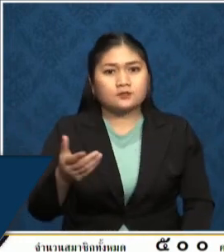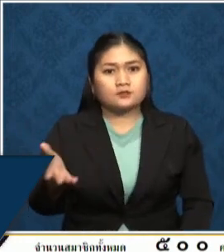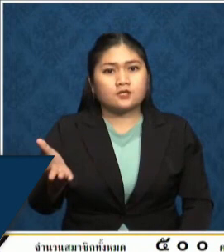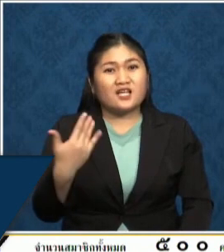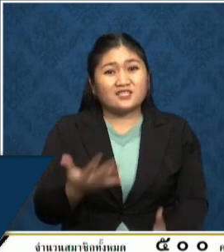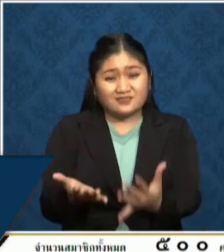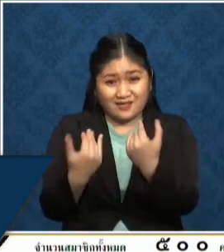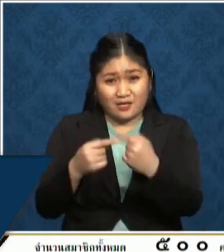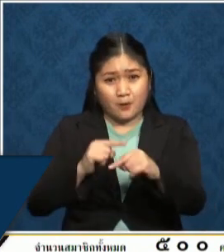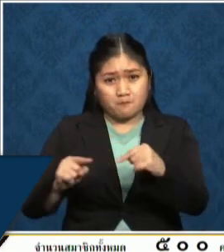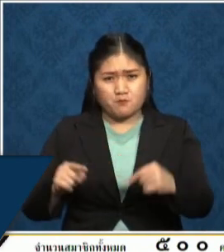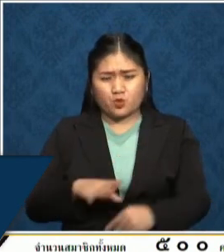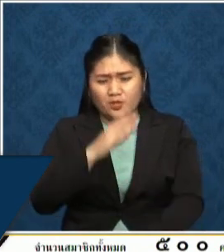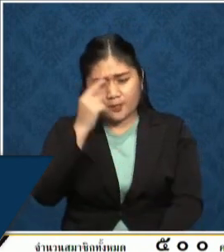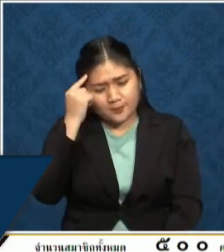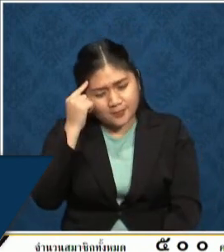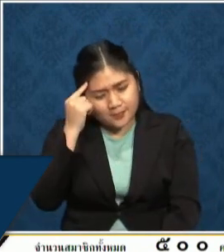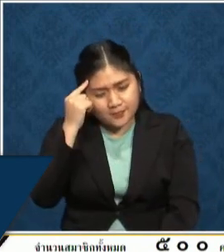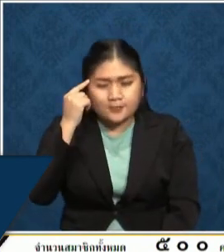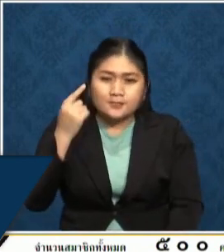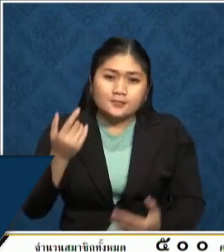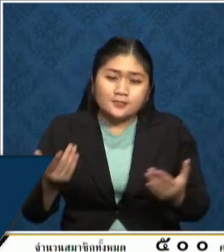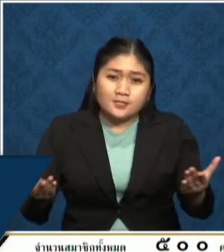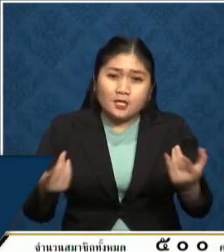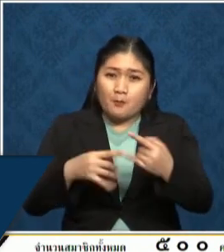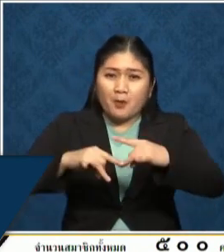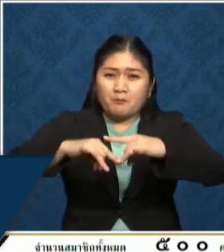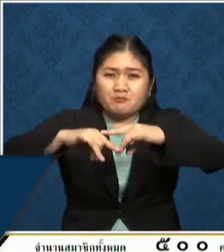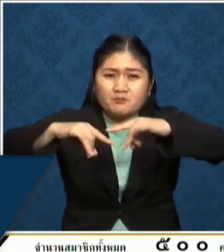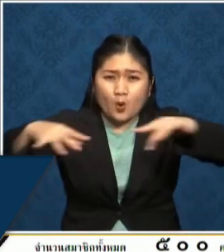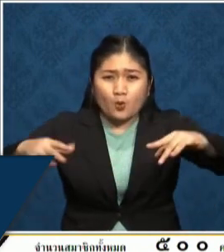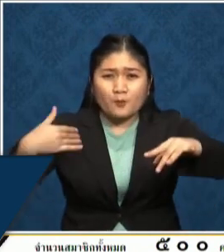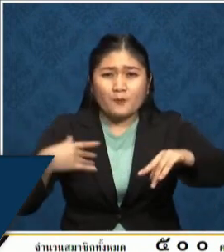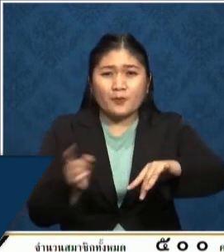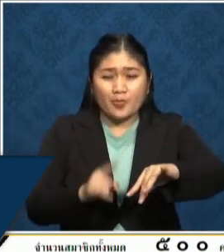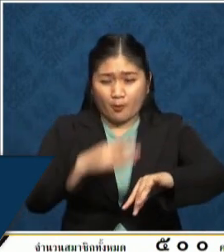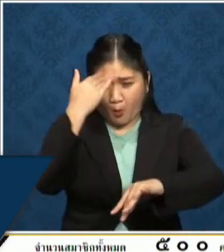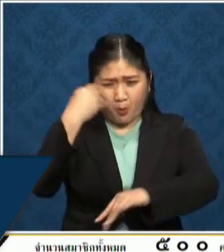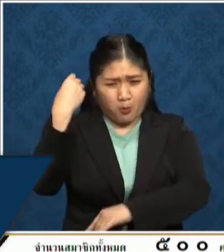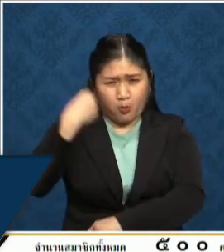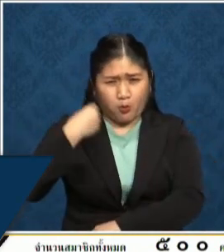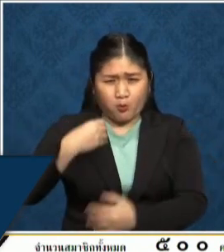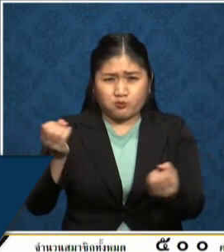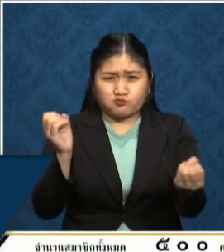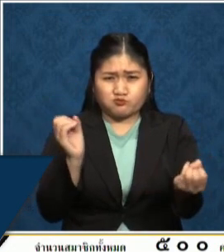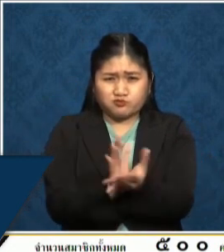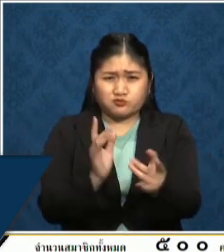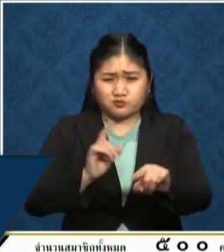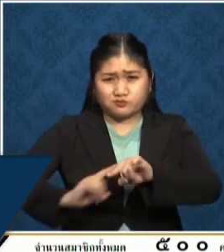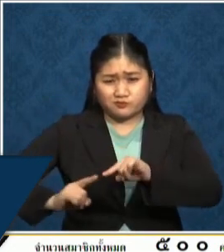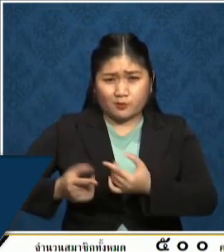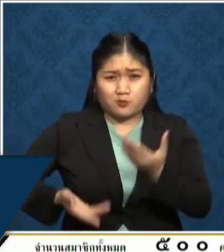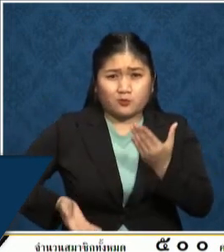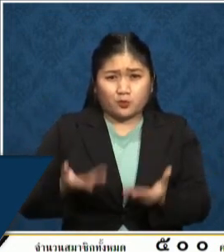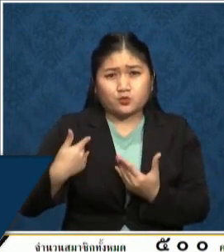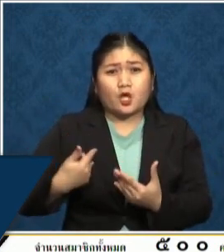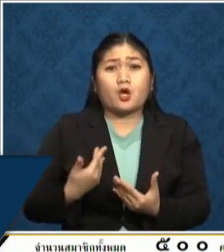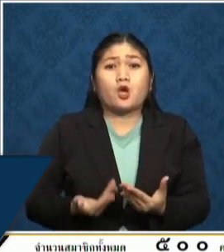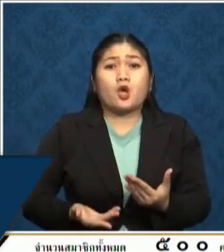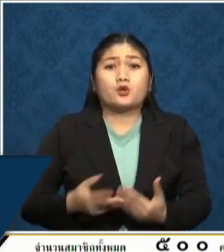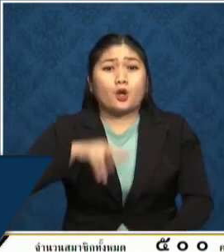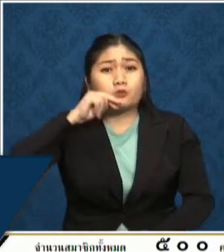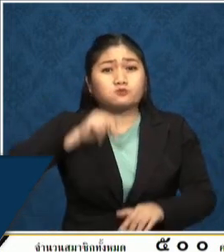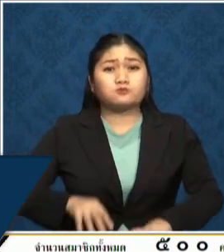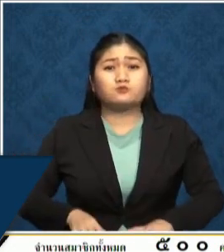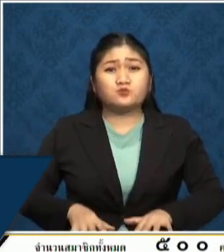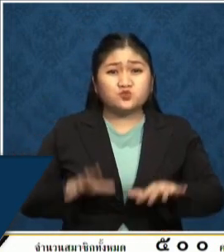กรณีที่น่าจะดูดีนะครับแต่ก็ไม่ตอบโจทยเพราว่าหลายครั้งที่เกิดปัญหาสาธรรณภัยไม่วจะเป็้